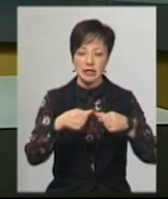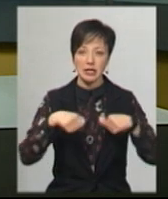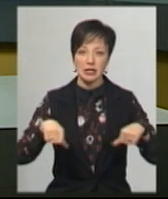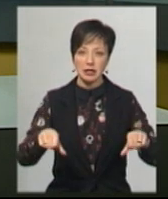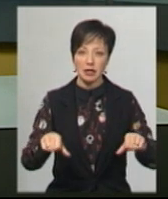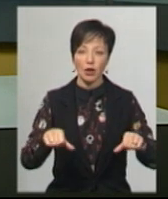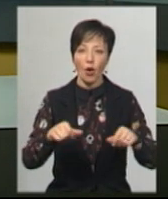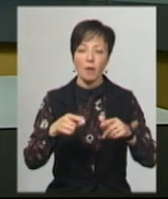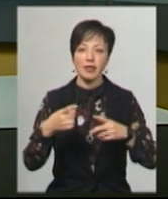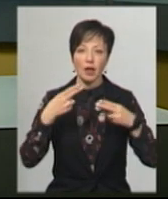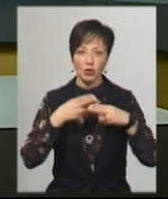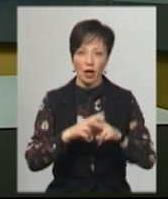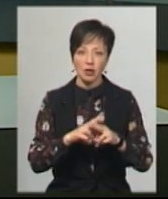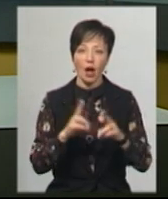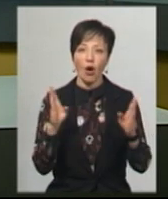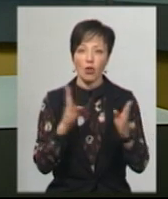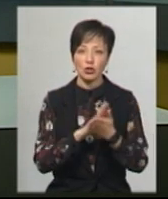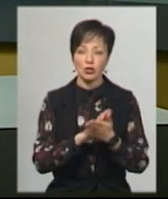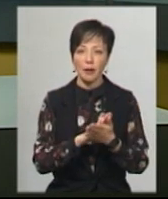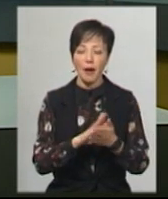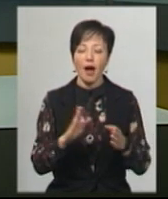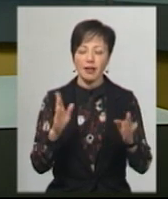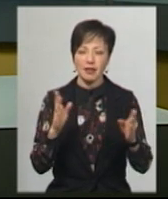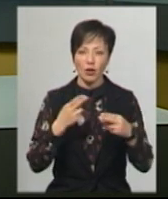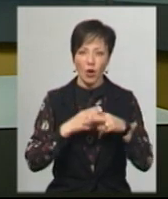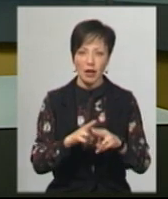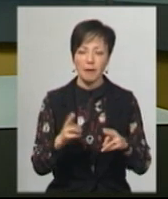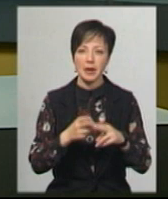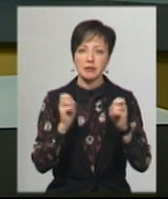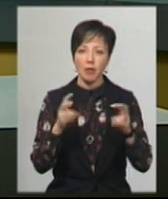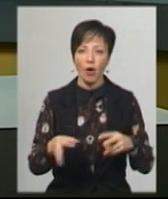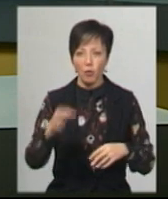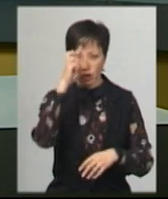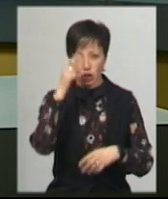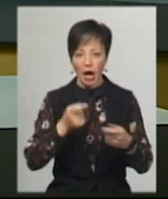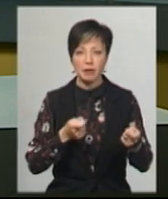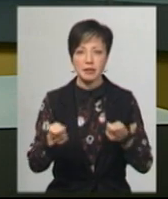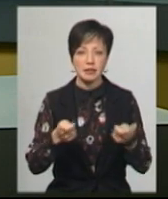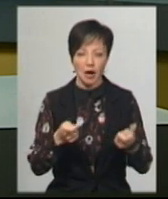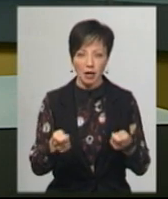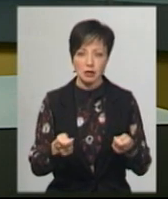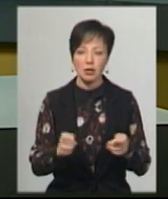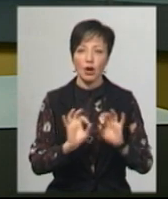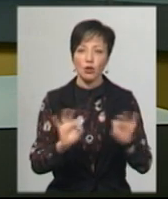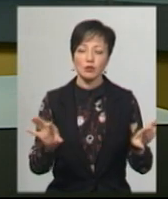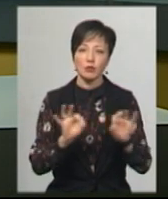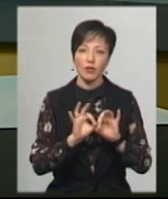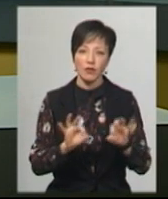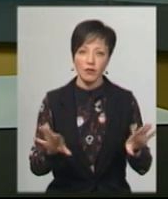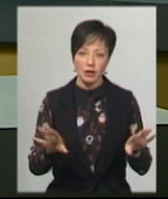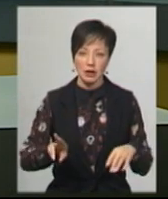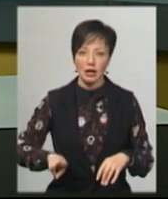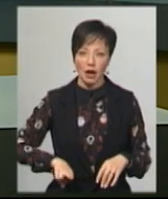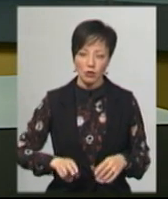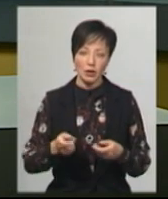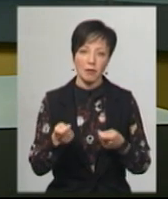комісії техногенно-екологічної безпеки та надзвичайної ситуації Хмельницької облдержадміністрації. Про це Суспільному розповіла